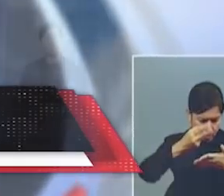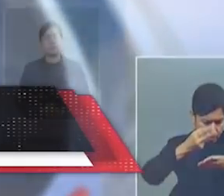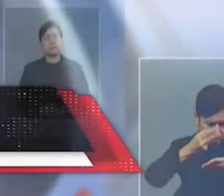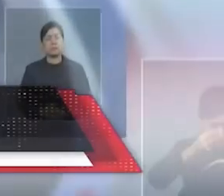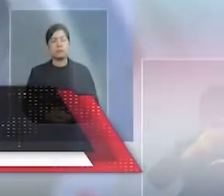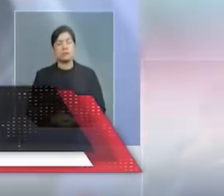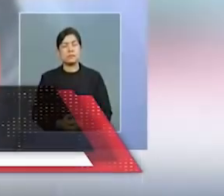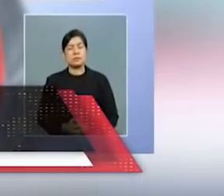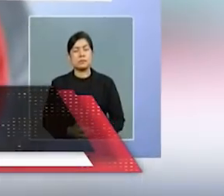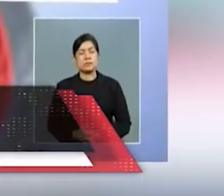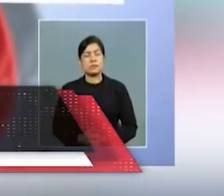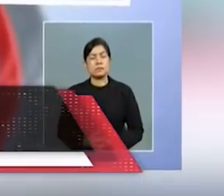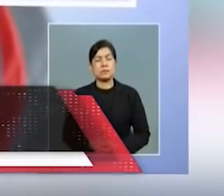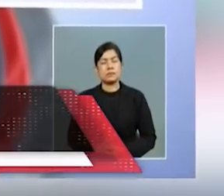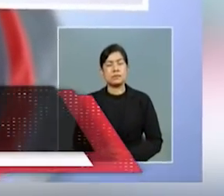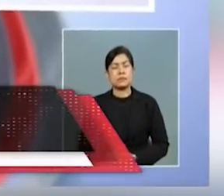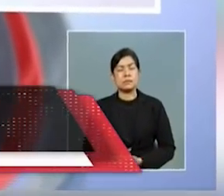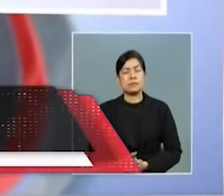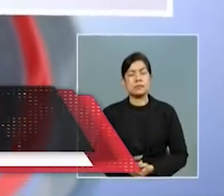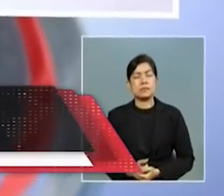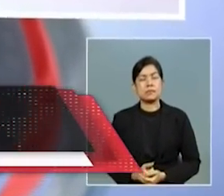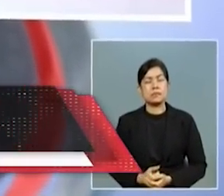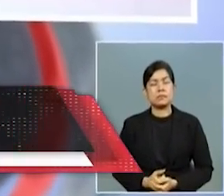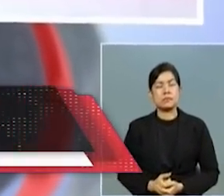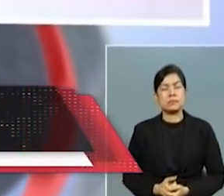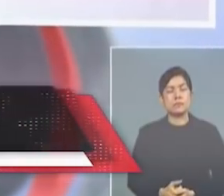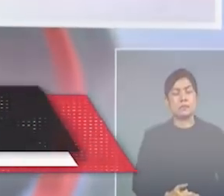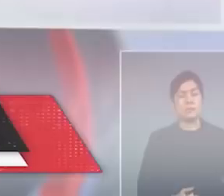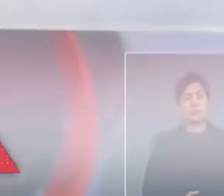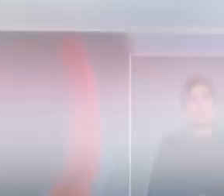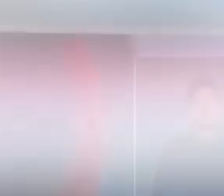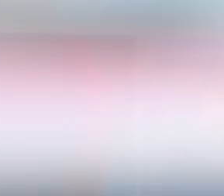คุณได้ที่ใต้คลิปนี้เลยนะคะขอขอบคุณข้อมูลจากสยามสตรีทขอบคุณค่ะ